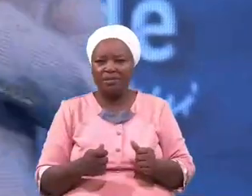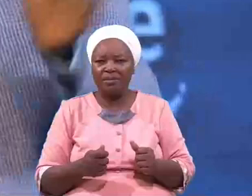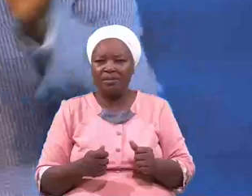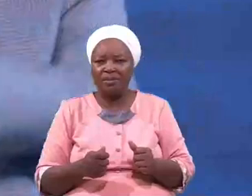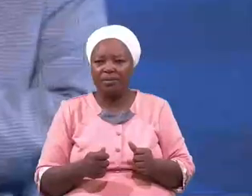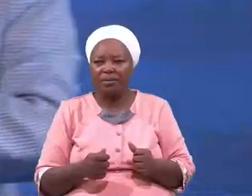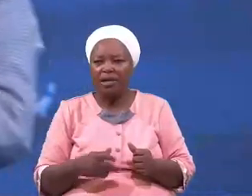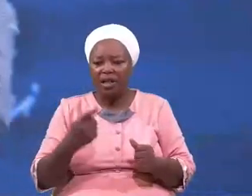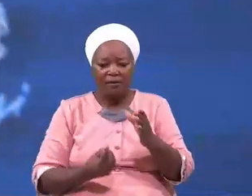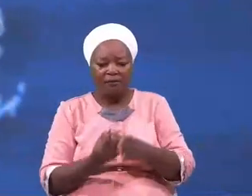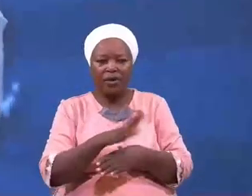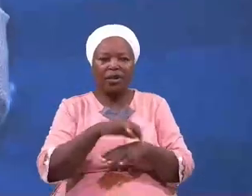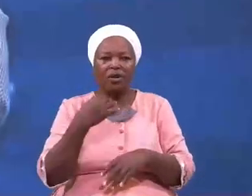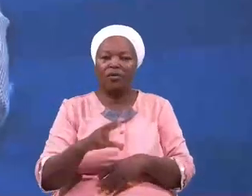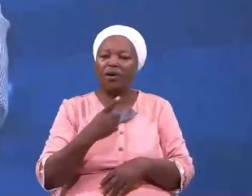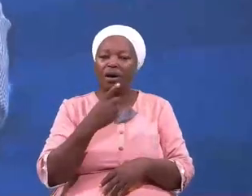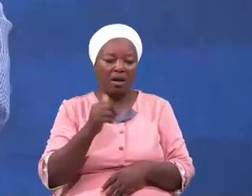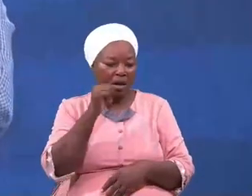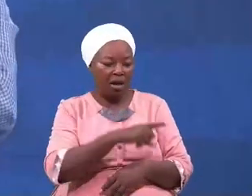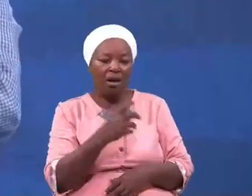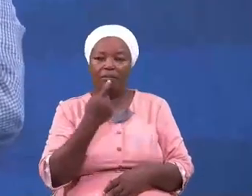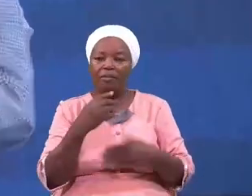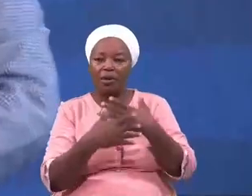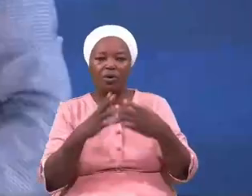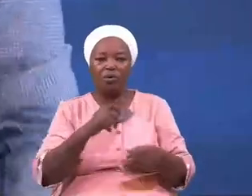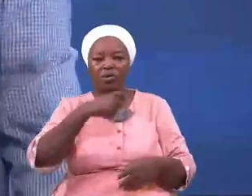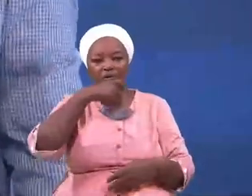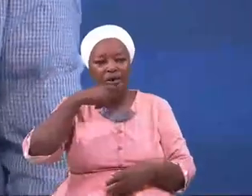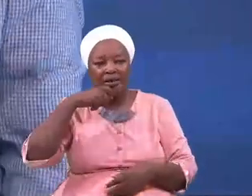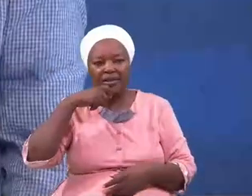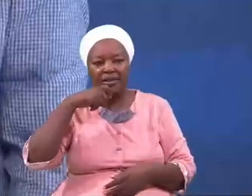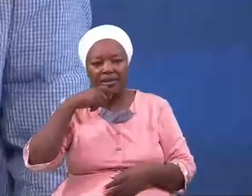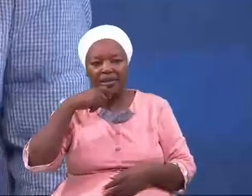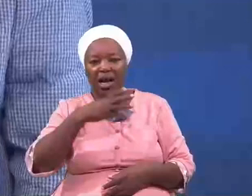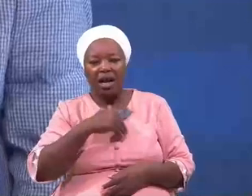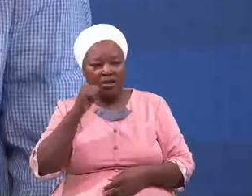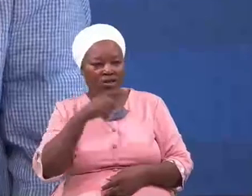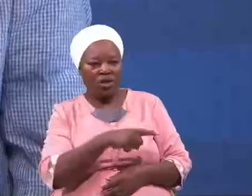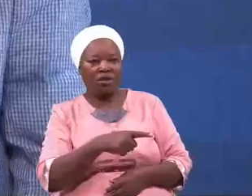Immédiatement, au même instant, la perte de son sang s'arrêta